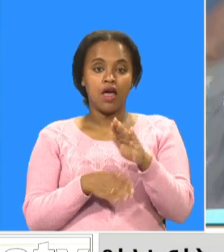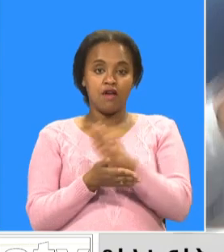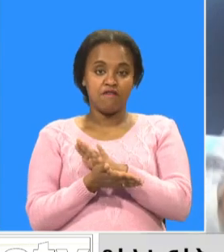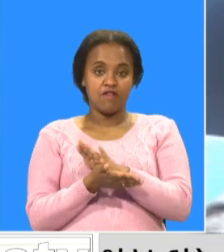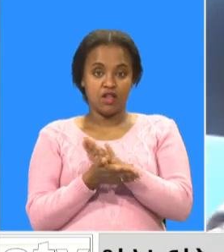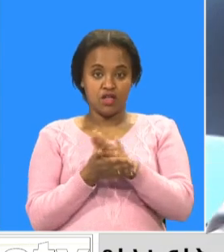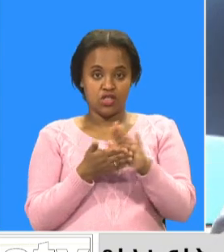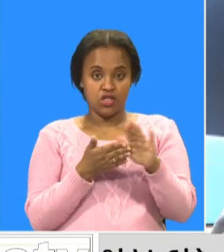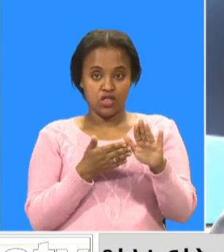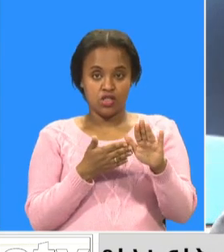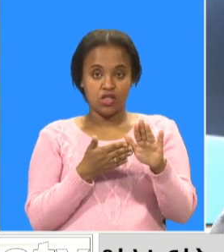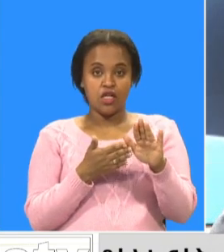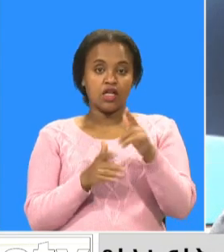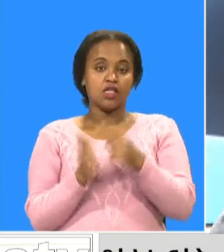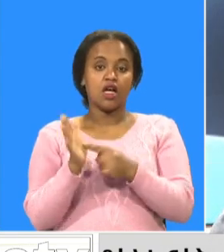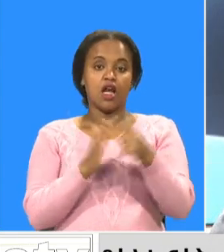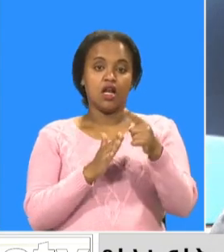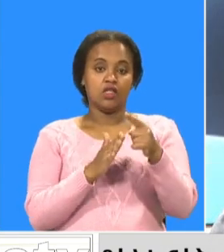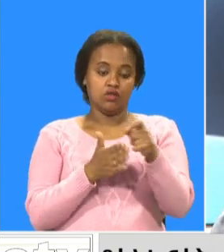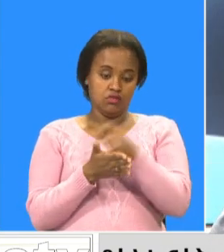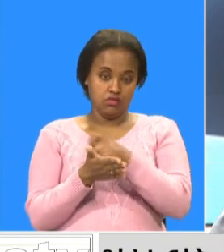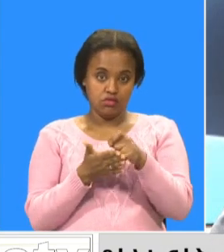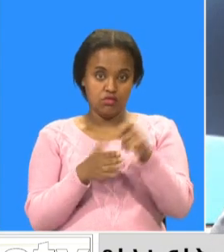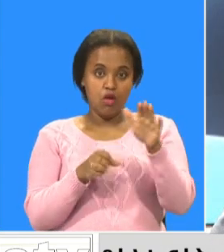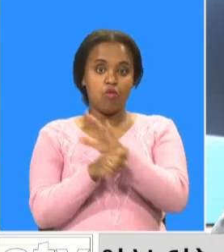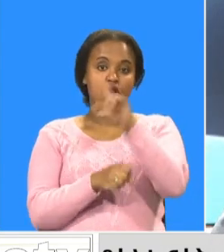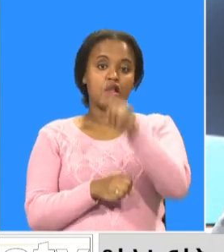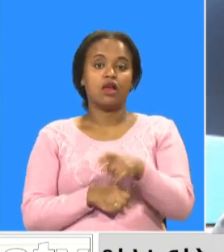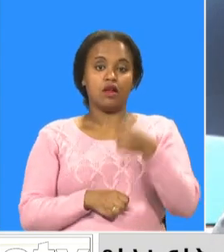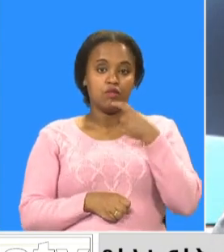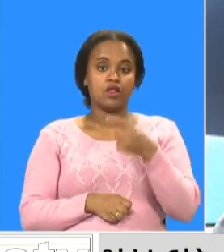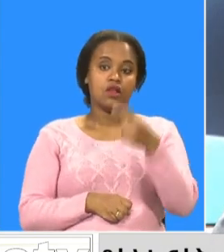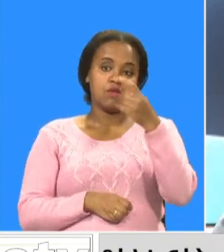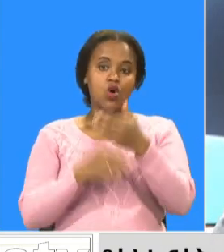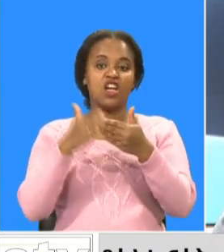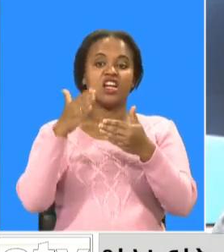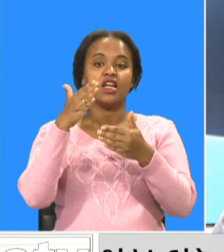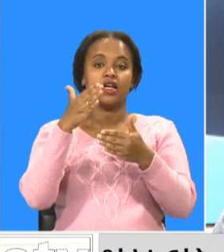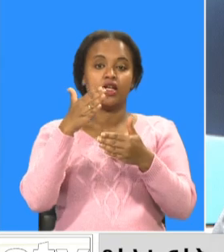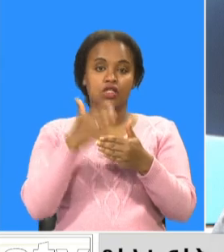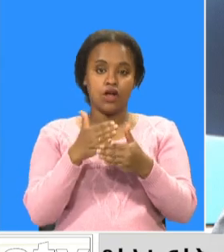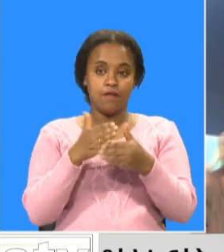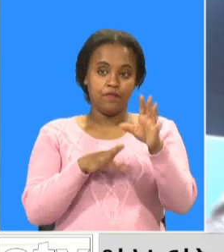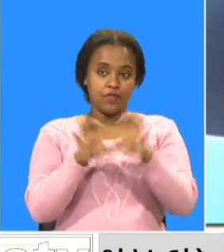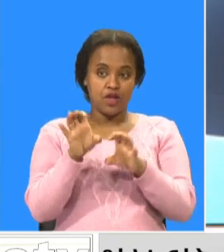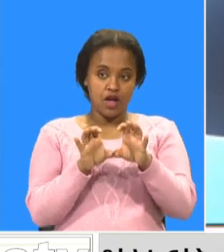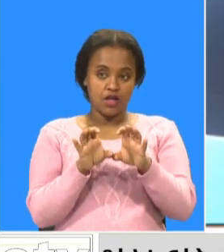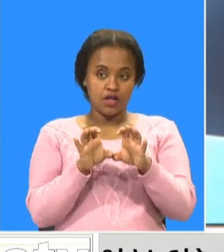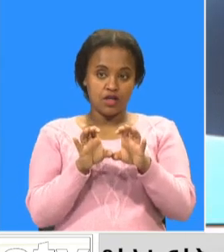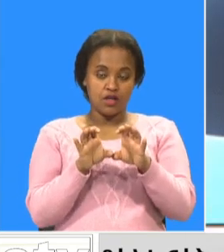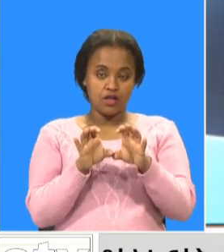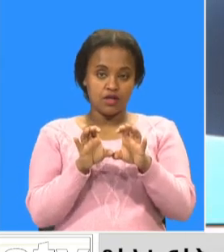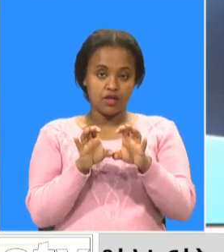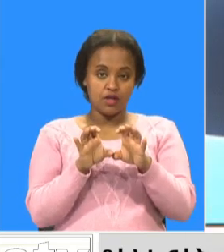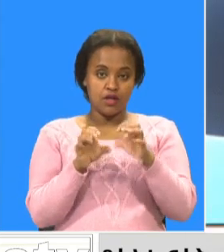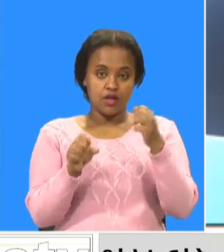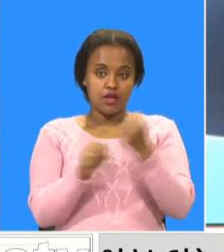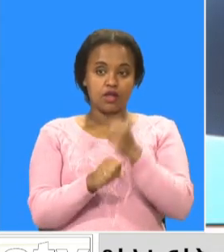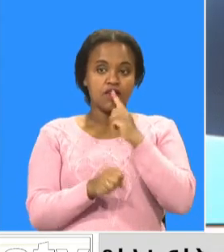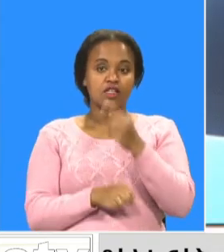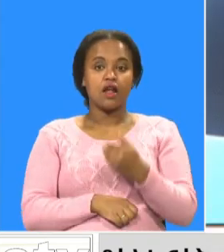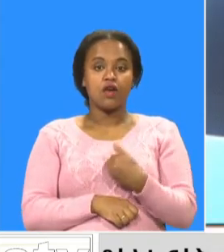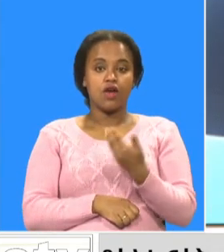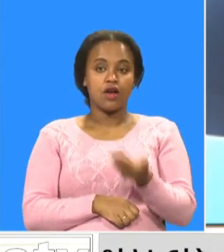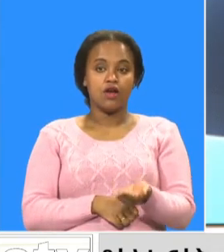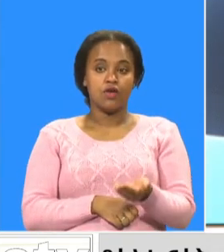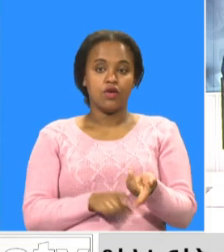እና ጋላይ ጽሁፋቸውም ደግሞ ያንኑ ማሟላት አለባቸው የሚለውን እንደ ደረጃ አድርገን እየሰራን ያለ ነው